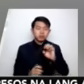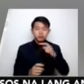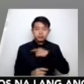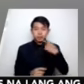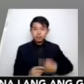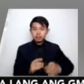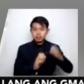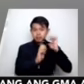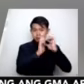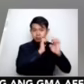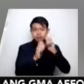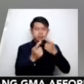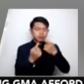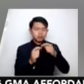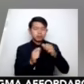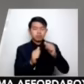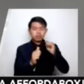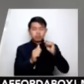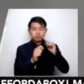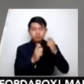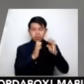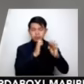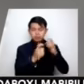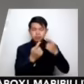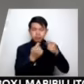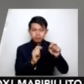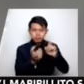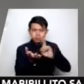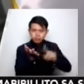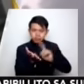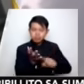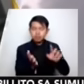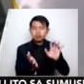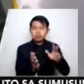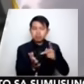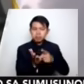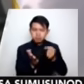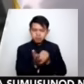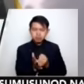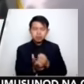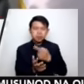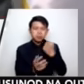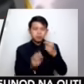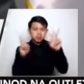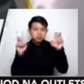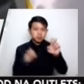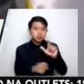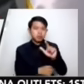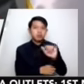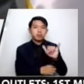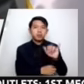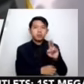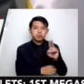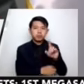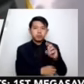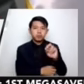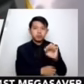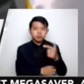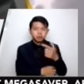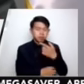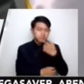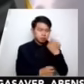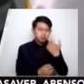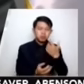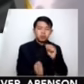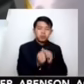pangalang Liu Dong. We will check baklas yung picture. Ibig sabihin, meron siyang nakitang passport, tinanggal niya yung picture,